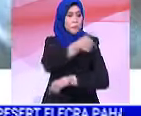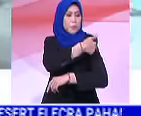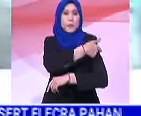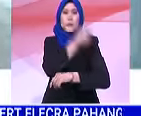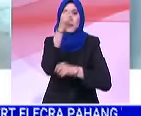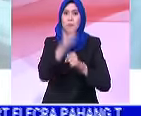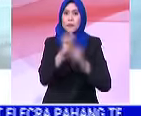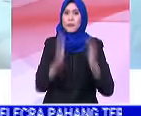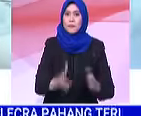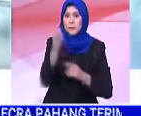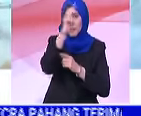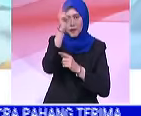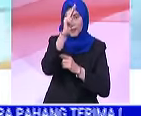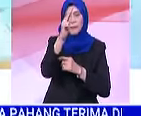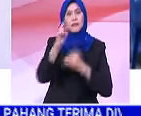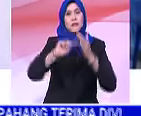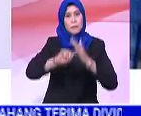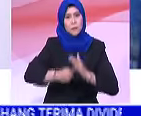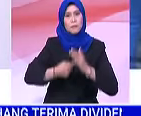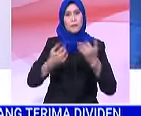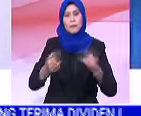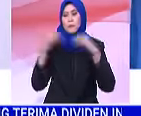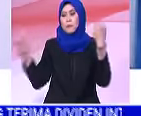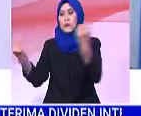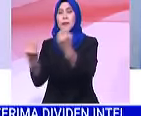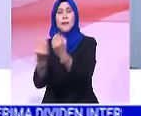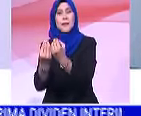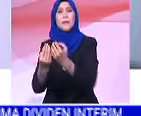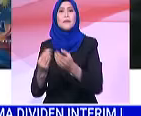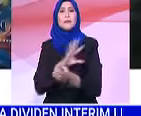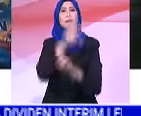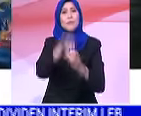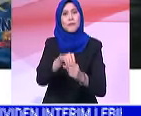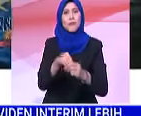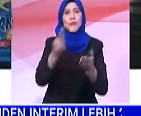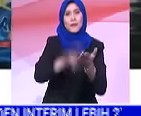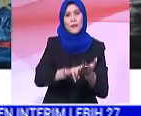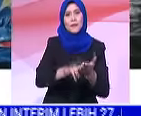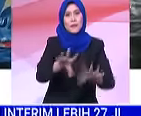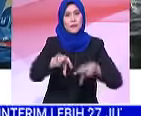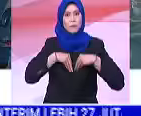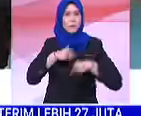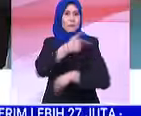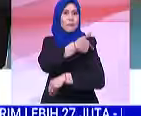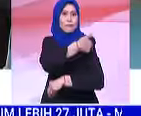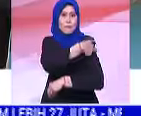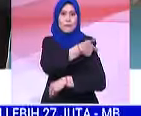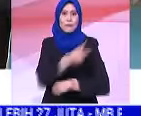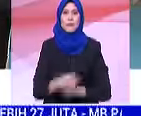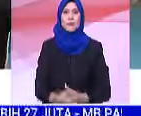kepada kakitangan kerajaan menjadi platform pendorong masyarakat setempat untuk turut mendaftar sebagai penerima vaksin.